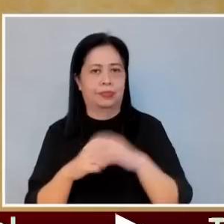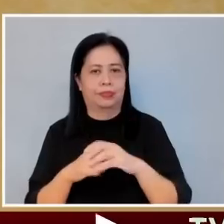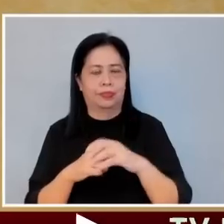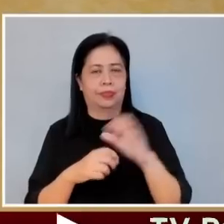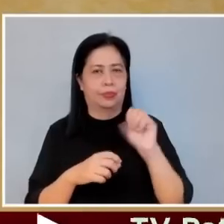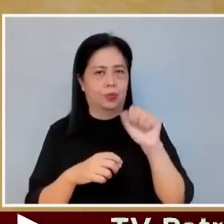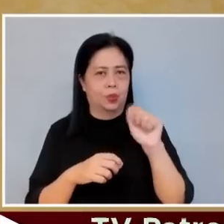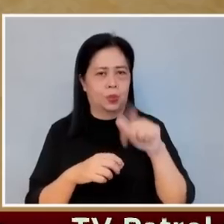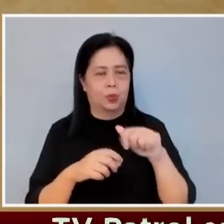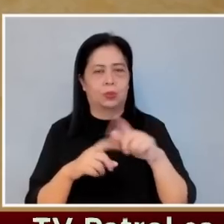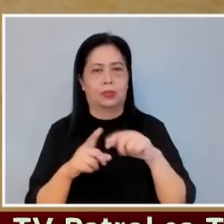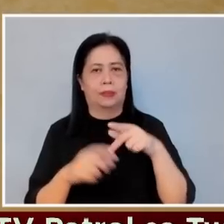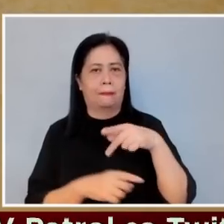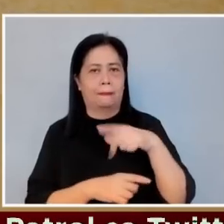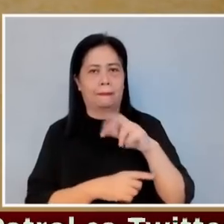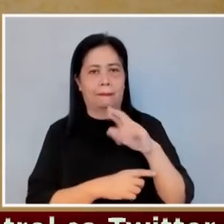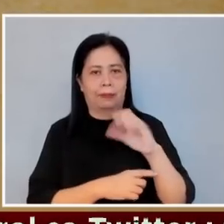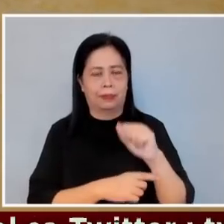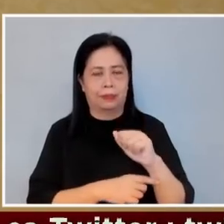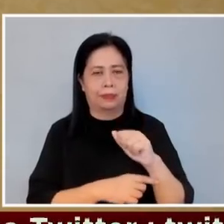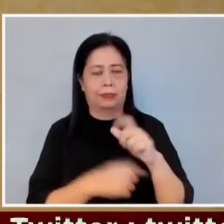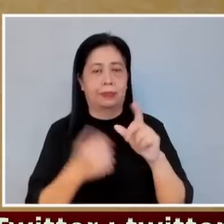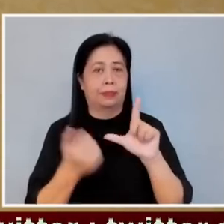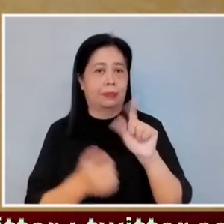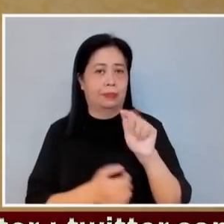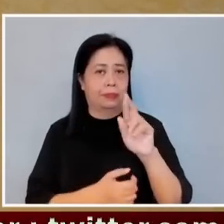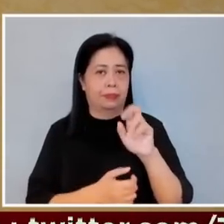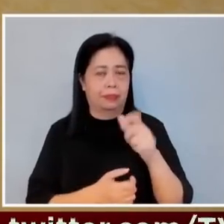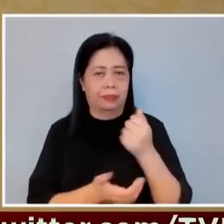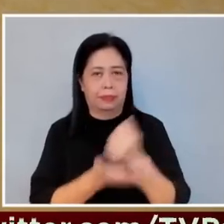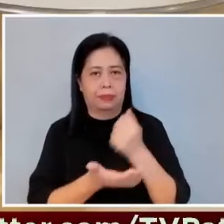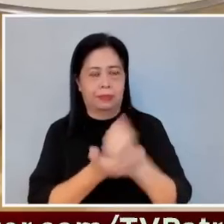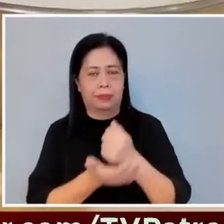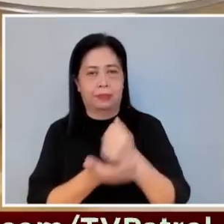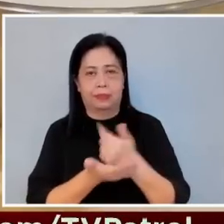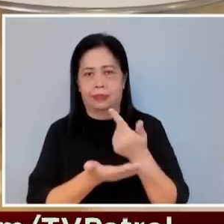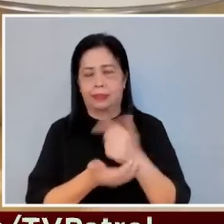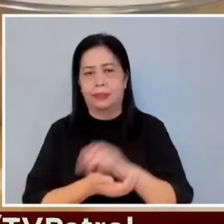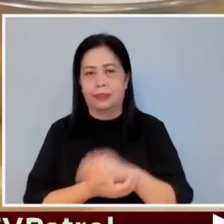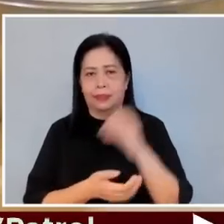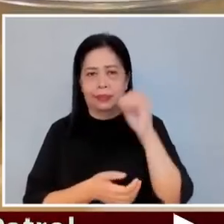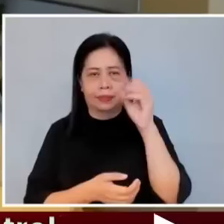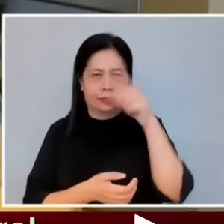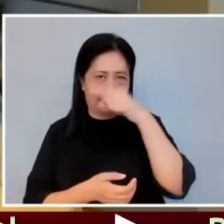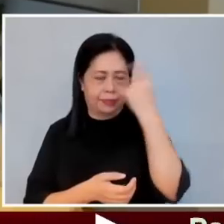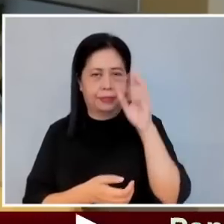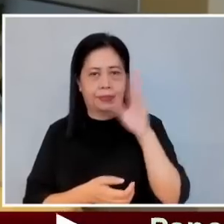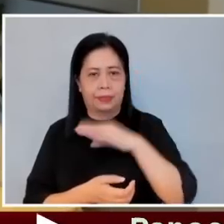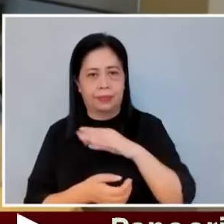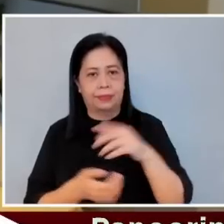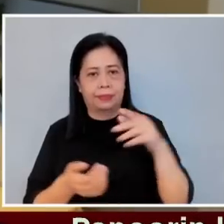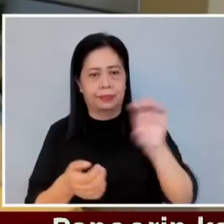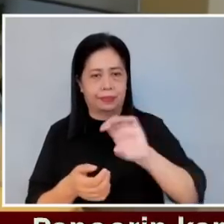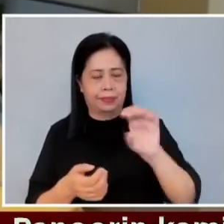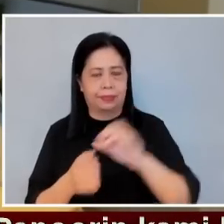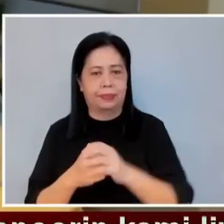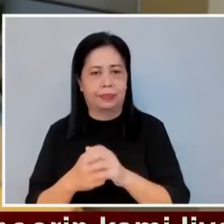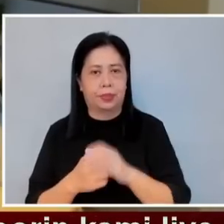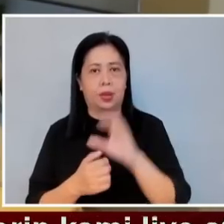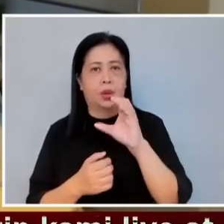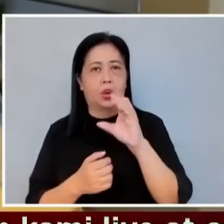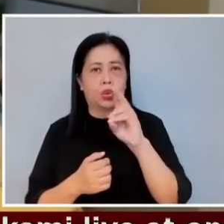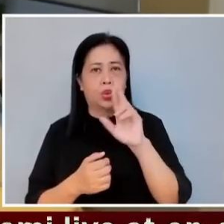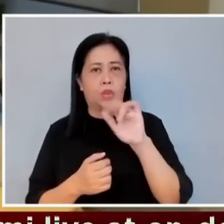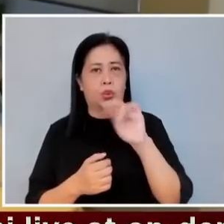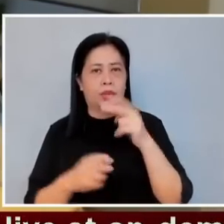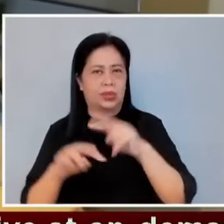salt, paprika, dahon ng laurel at durog na paminta. Yung curing salt, so ito yung